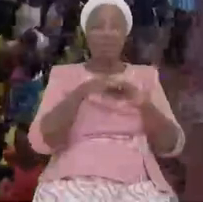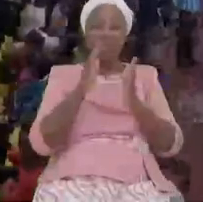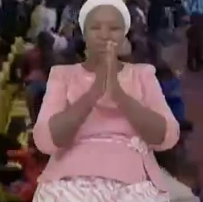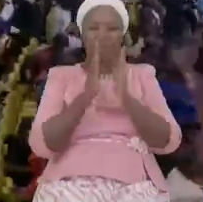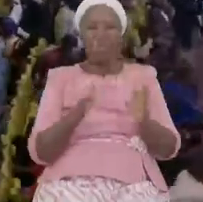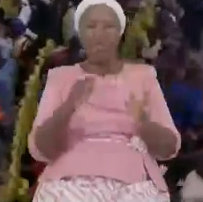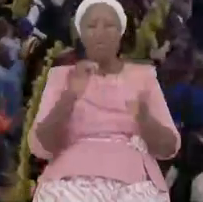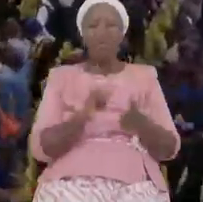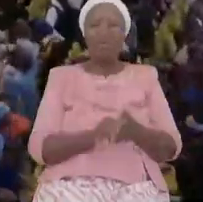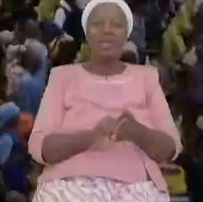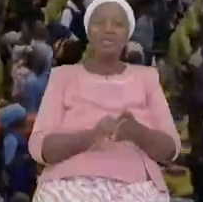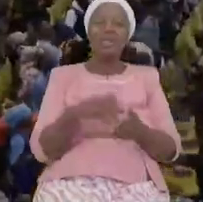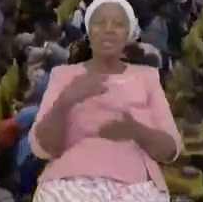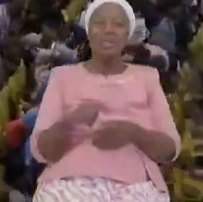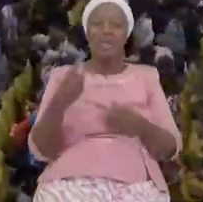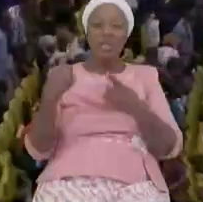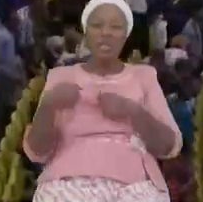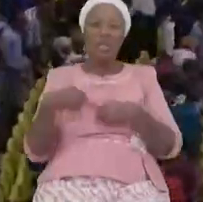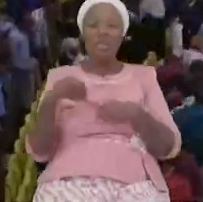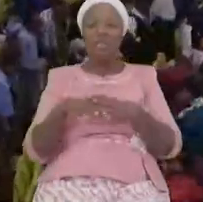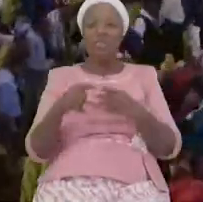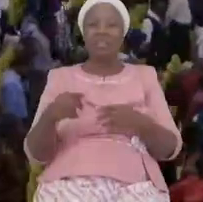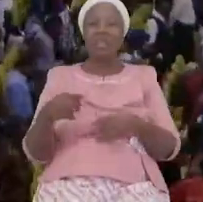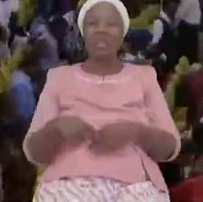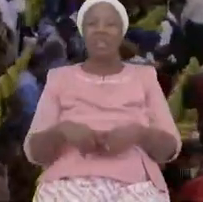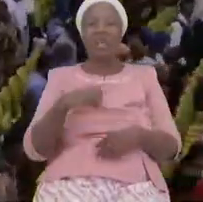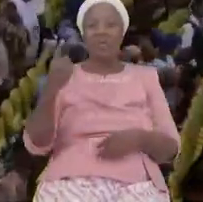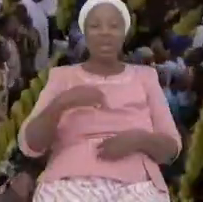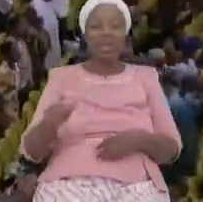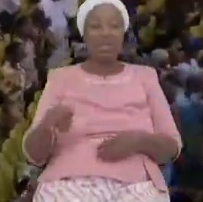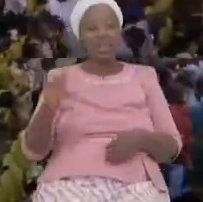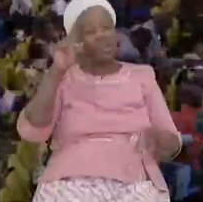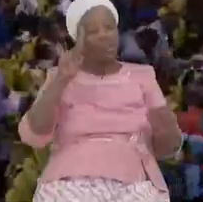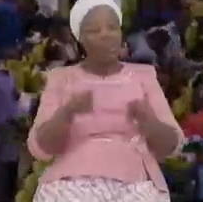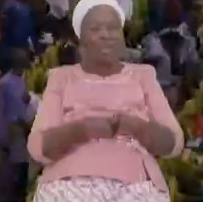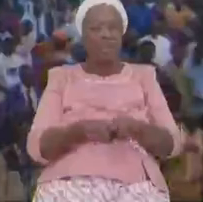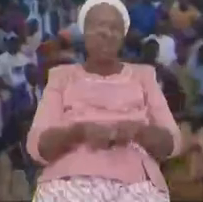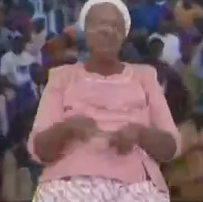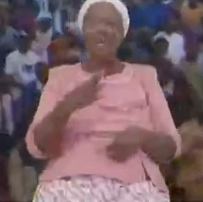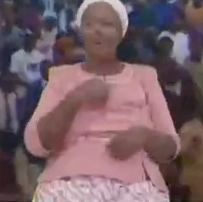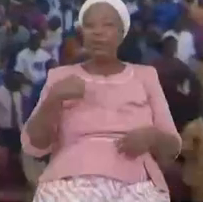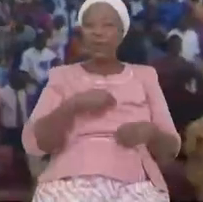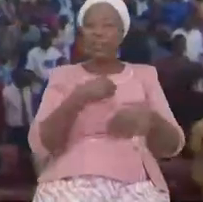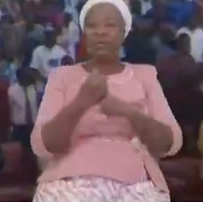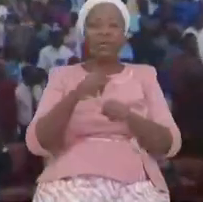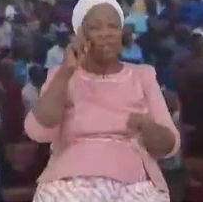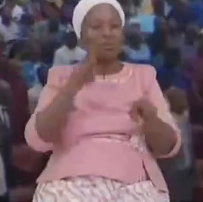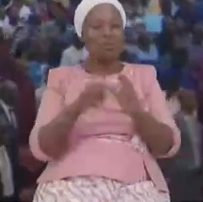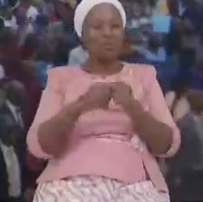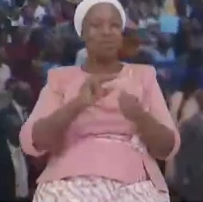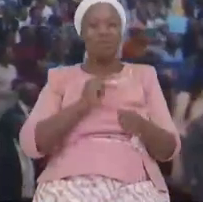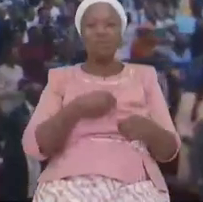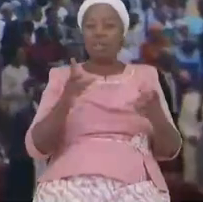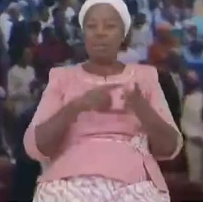Le cœur de la nouvelle alliance. Il fait l'alliance avec nous, mais il veut que nos cœurs soient